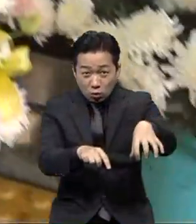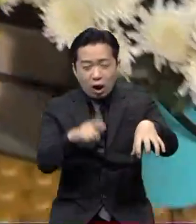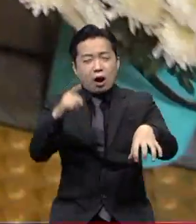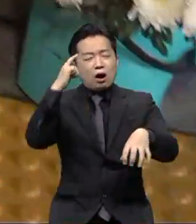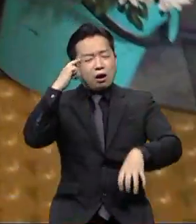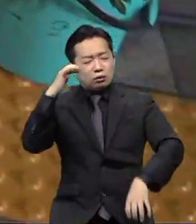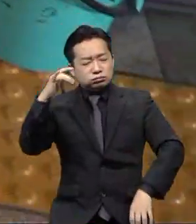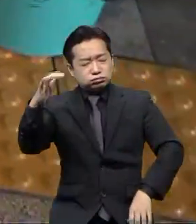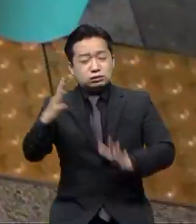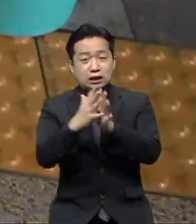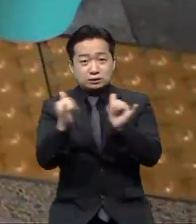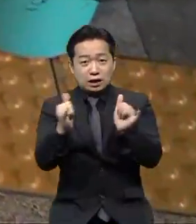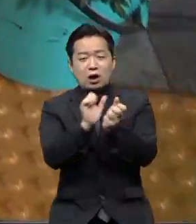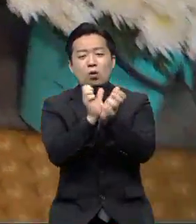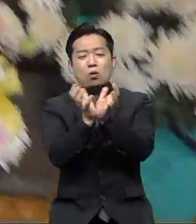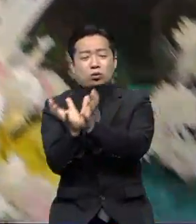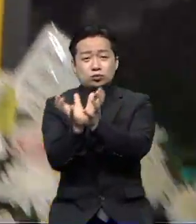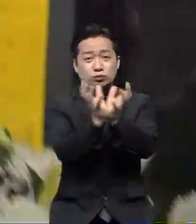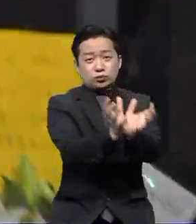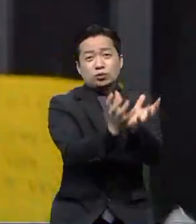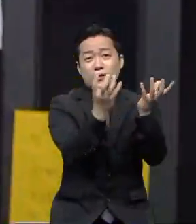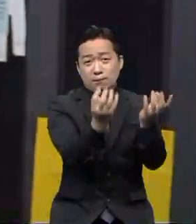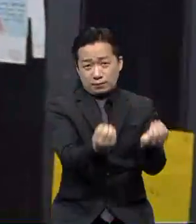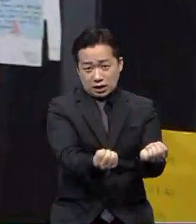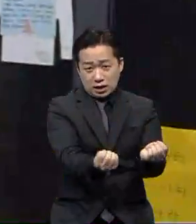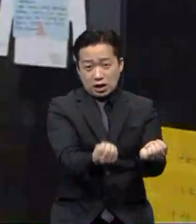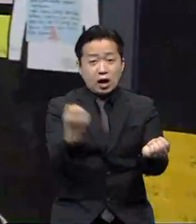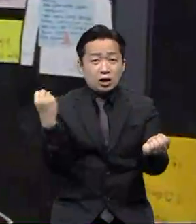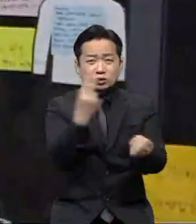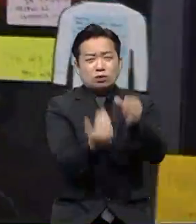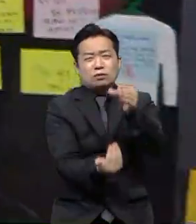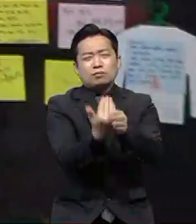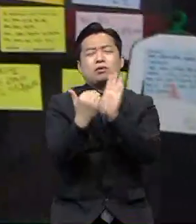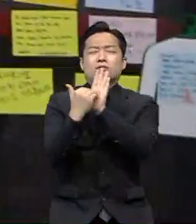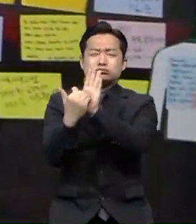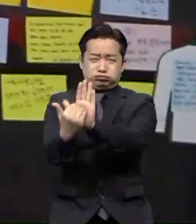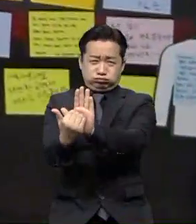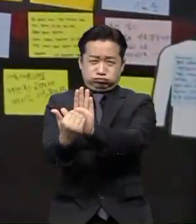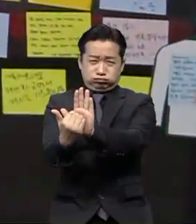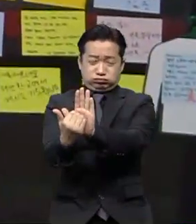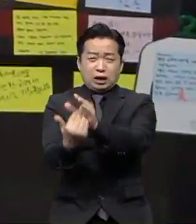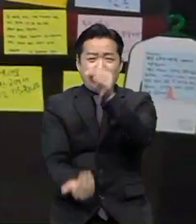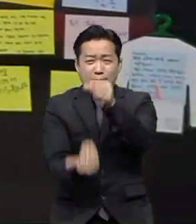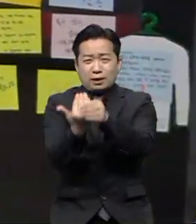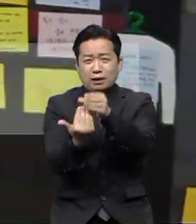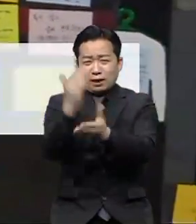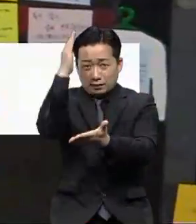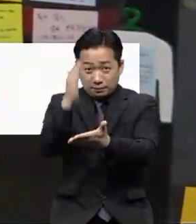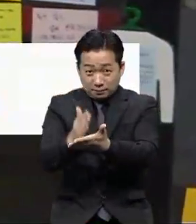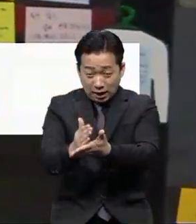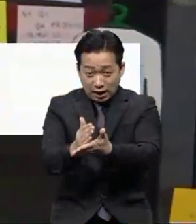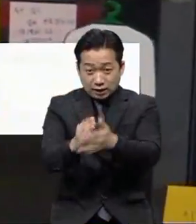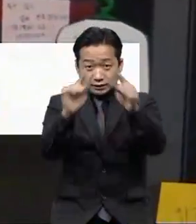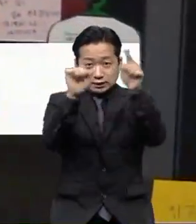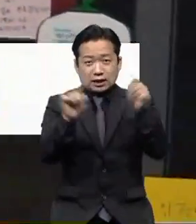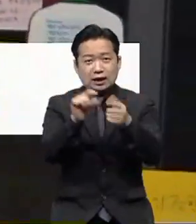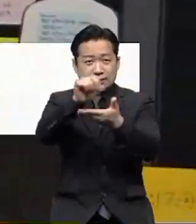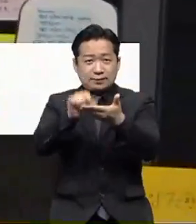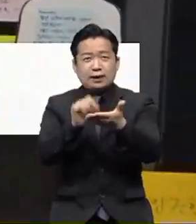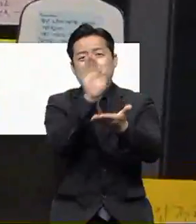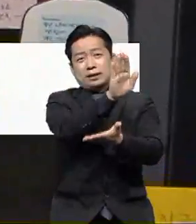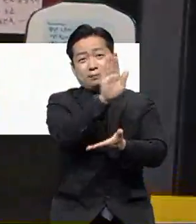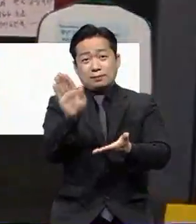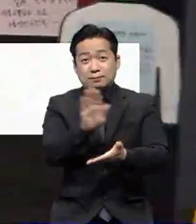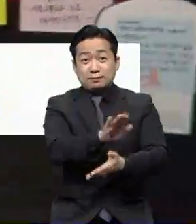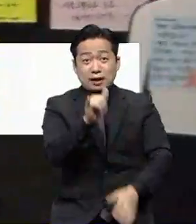추모하는 시민들의 국화가 이렇게 놓였고요. 다시는 이런 일이 없어야 한다. 재발 방지를 촉구하는 메모지가 이렇게 붙어